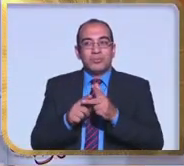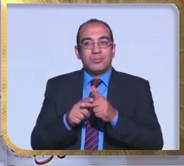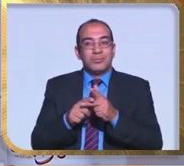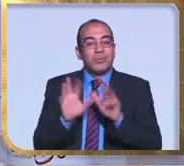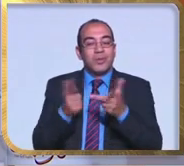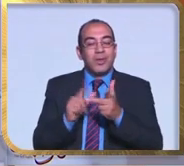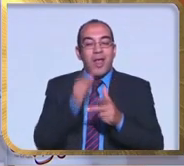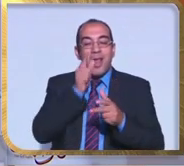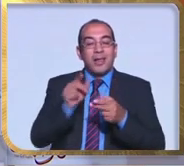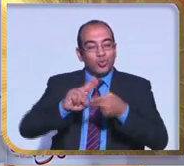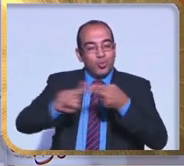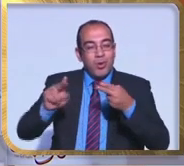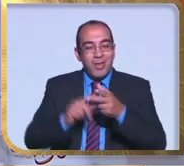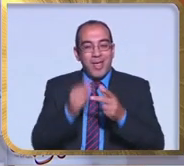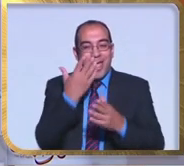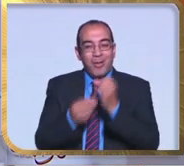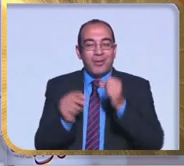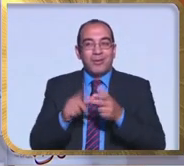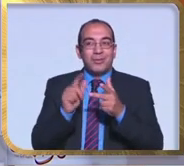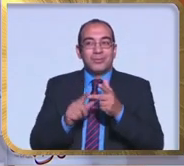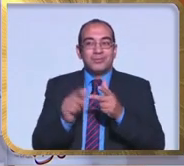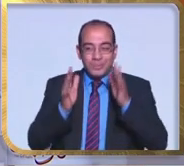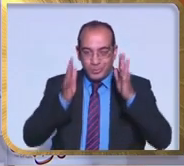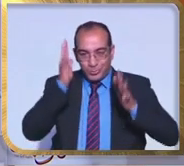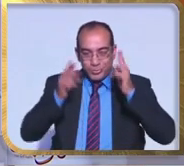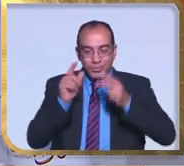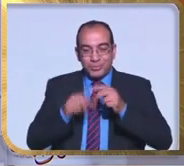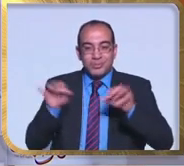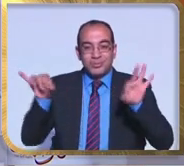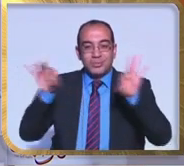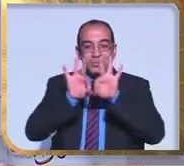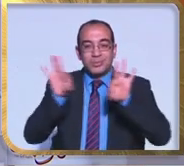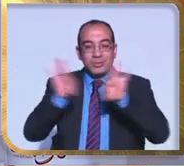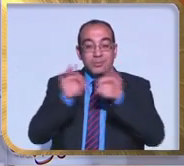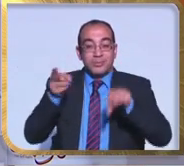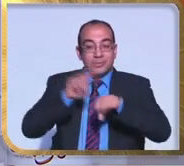من وجود ان يبقى فيه اتصال مرة تانية.